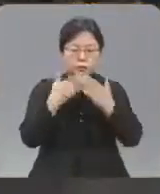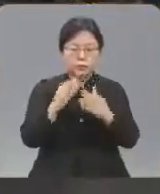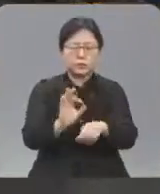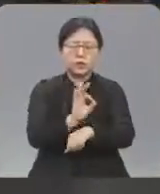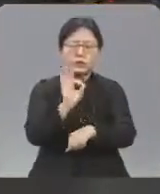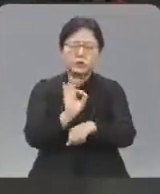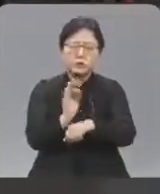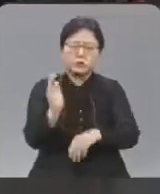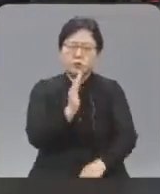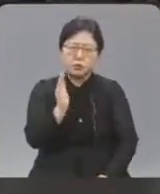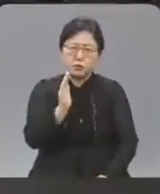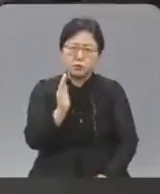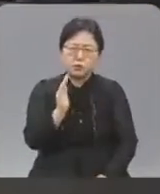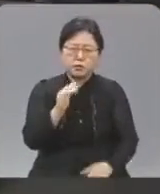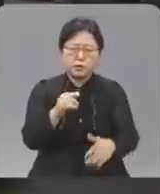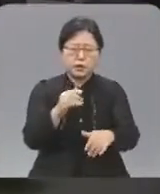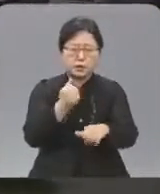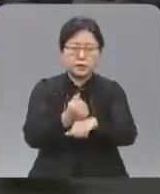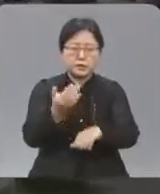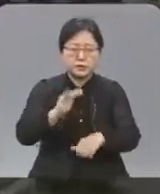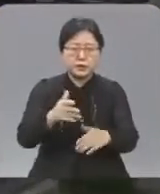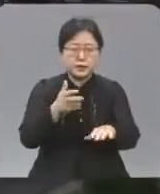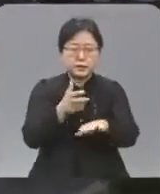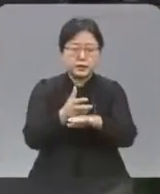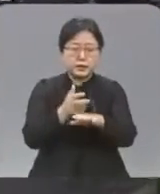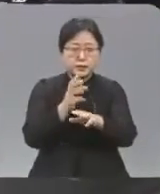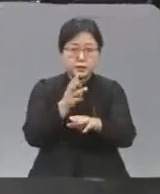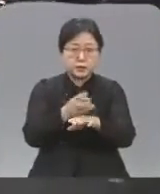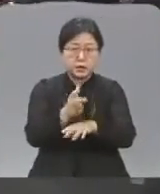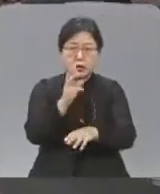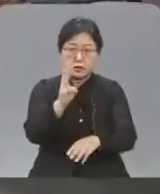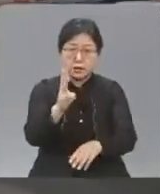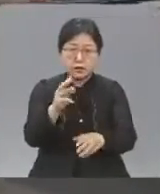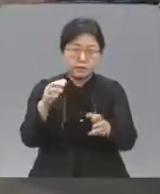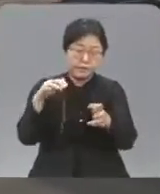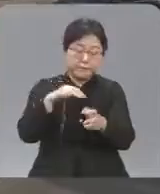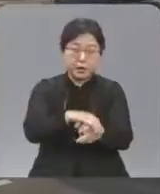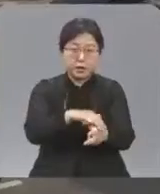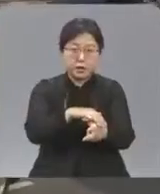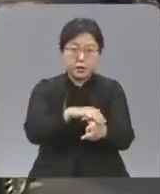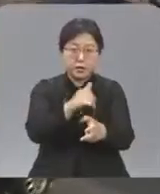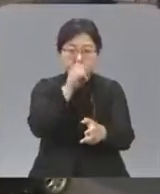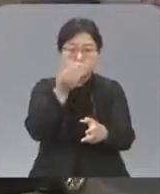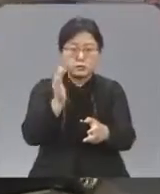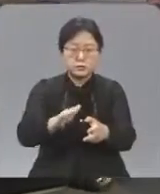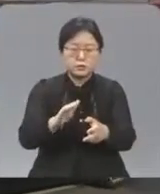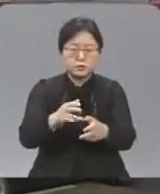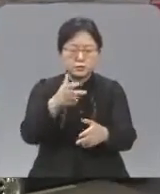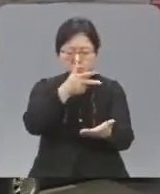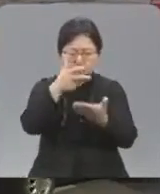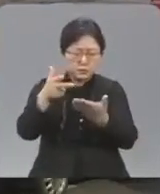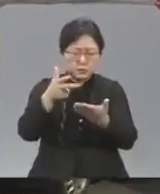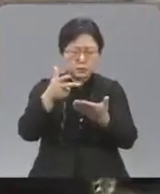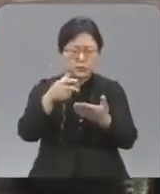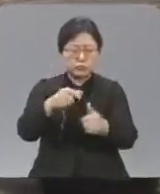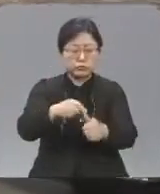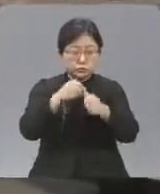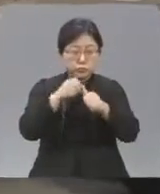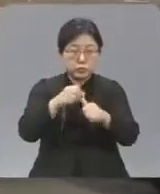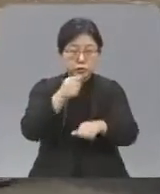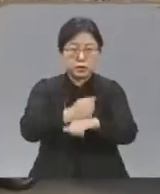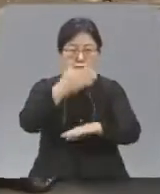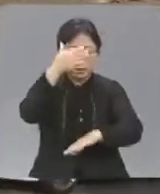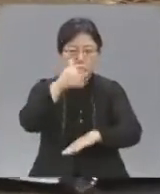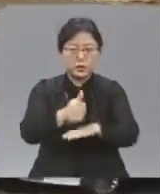10시간 가까이 진행이 됐는데요. 당초 승용차 두 대도 함께 매몰됐다는 신고 내용도 있었는데 CCTV를 확인하고 구조